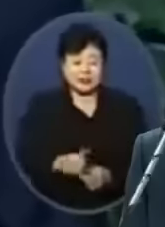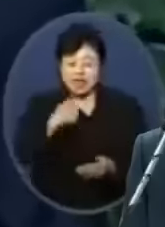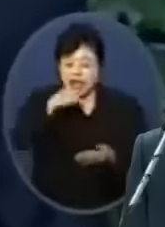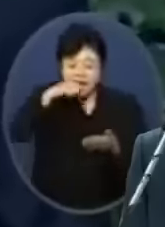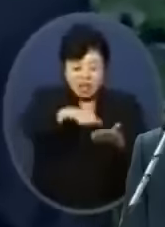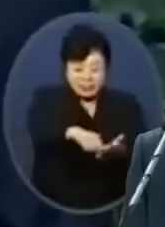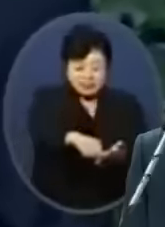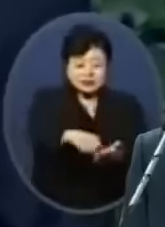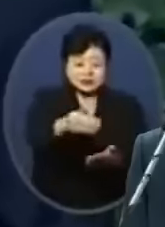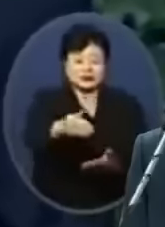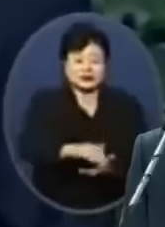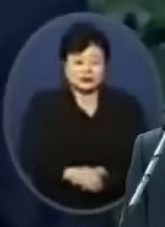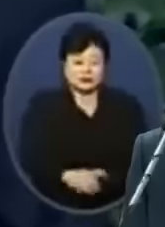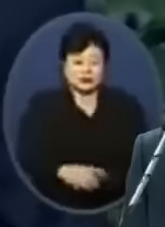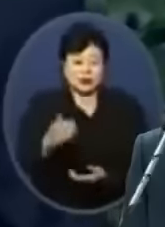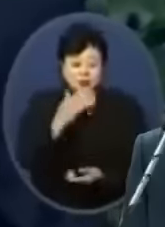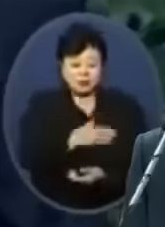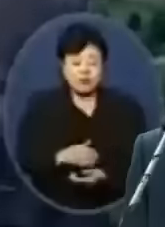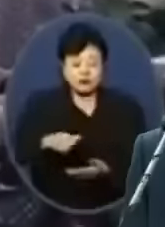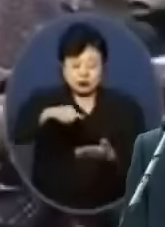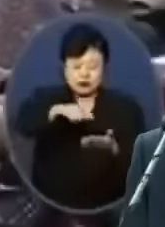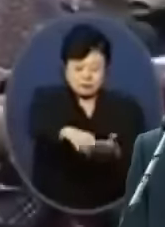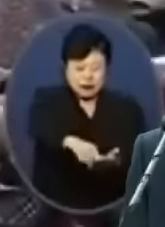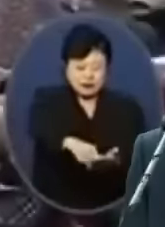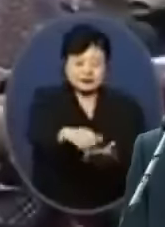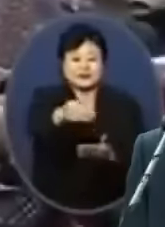여러분의 오장육부에 확